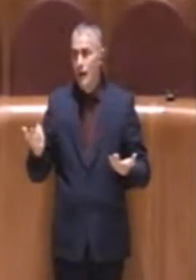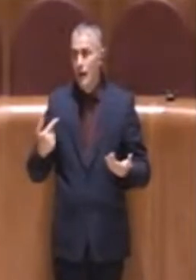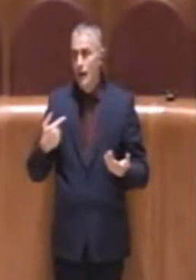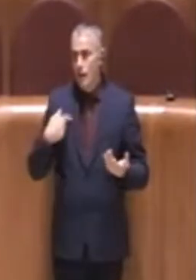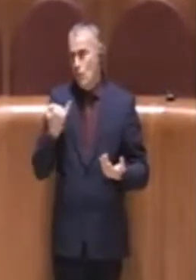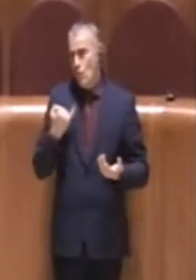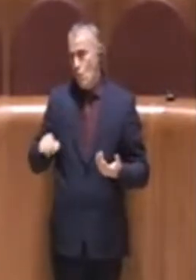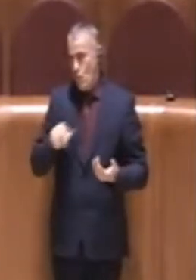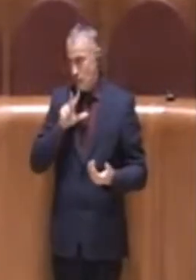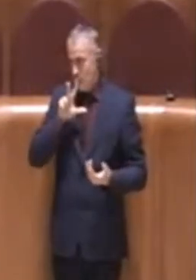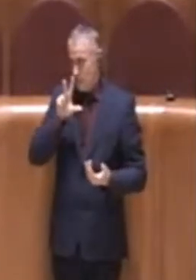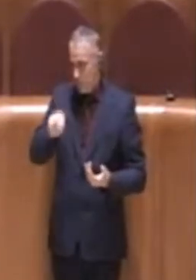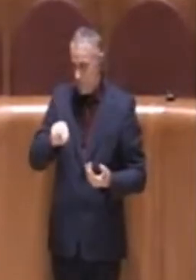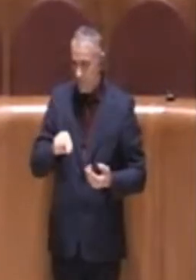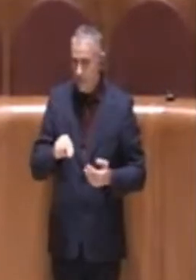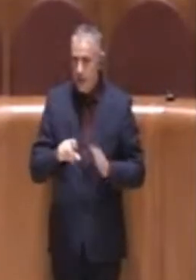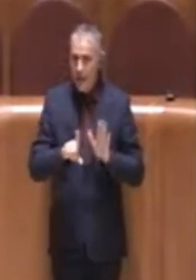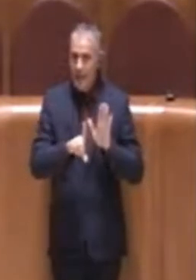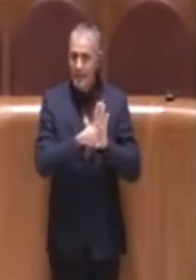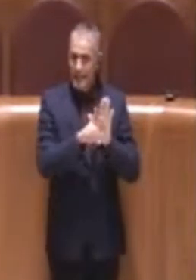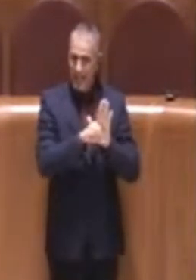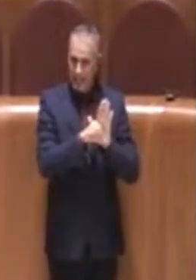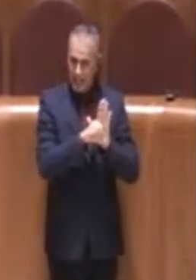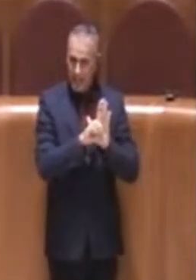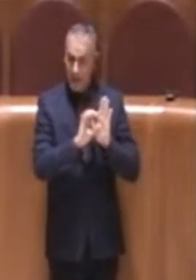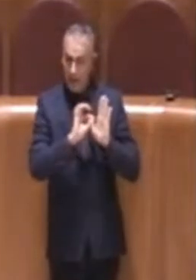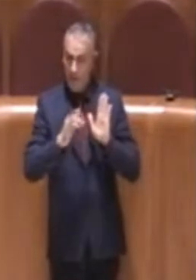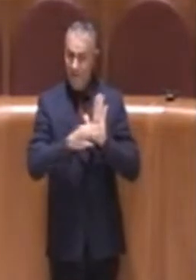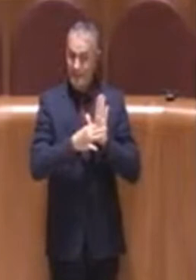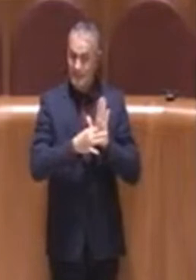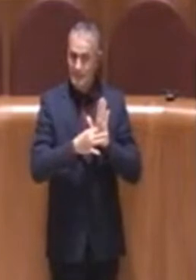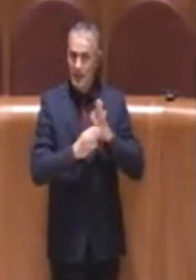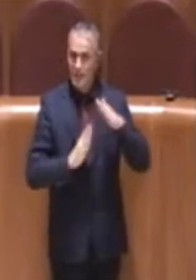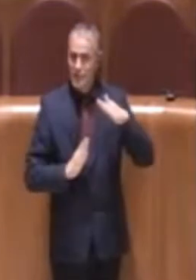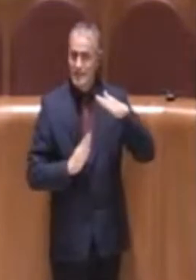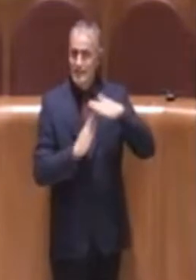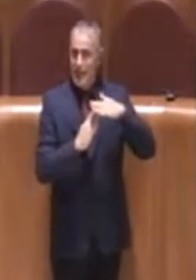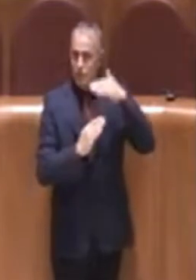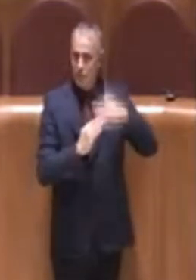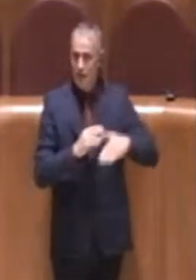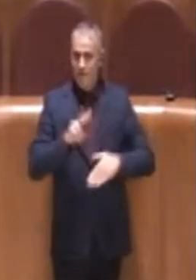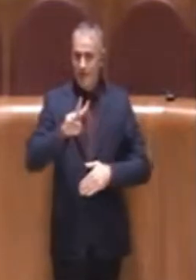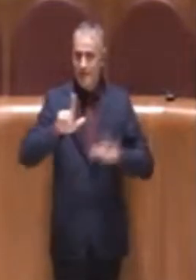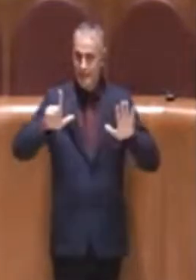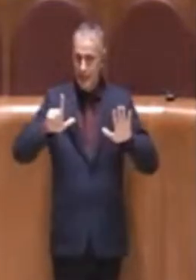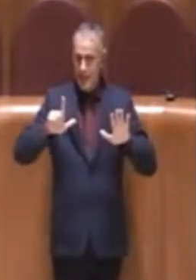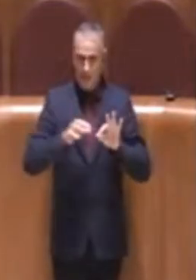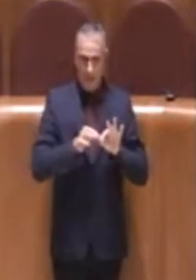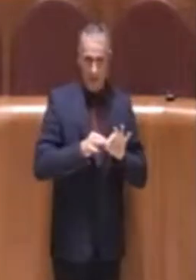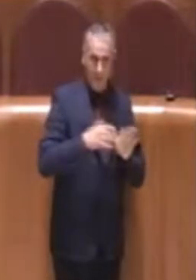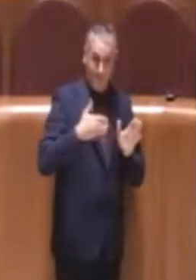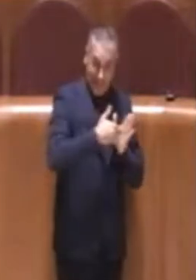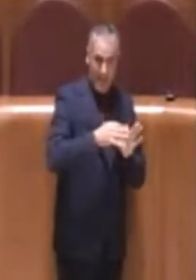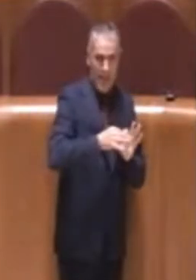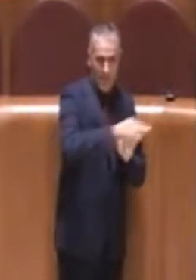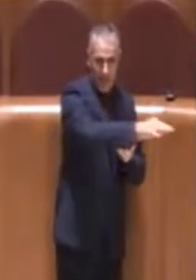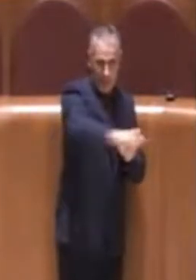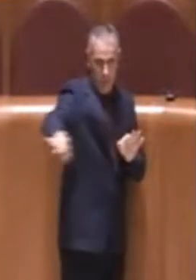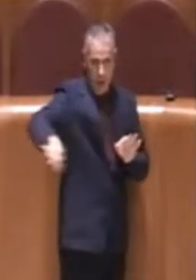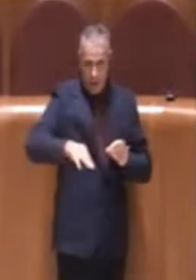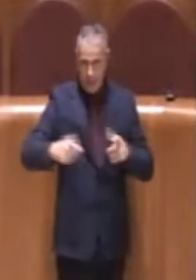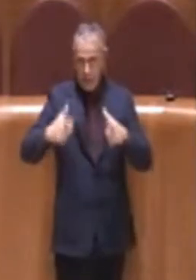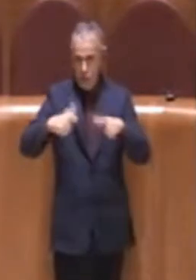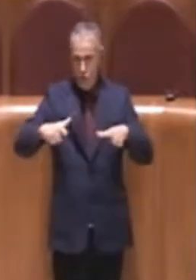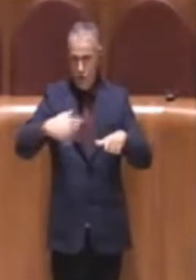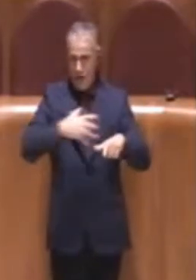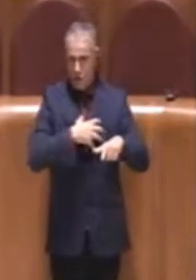questo ricordo che la delibera fissa un tetto massimo di 27 mila metri quadri per la città della scienza ma